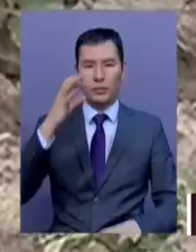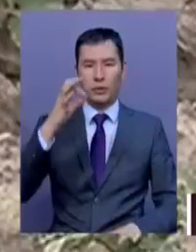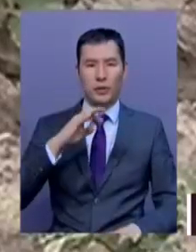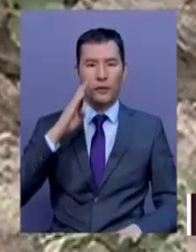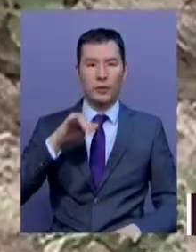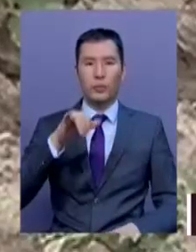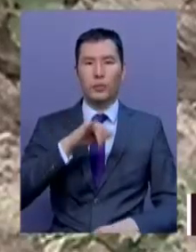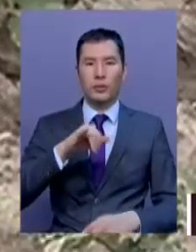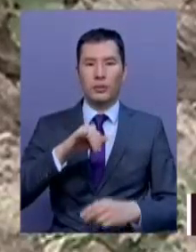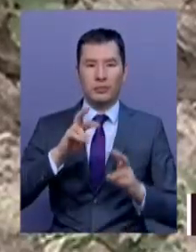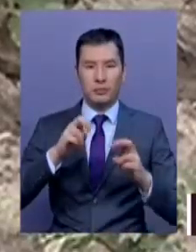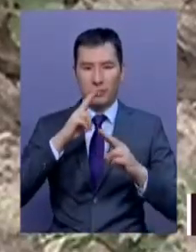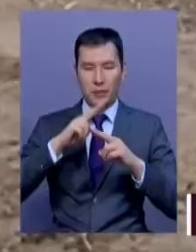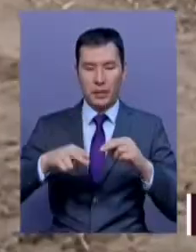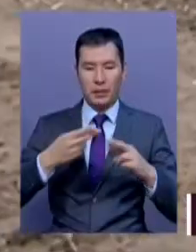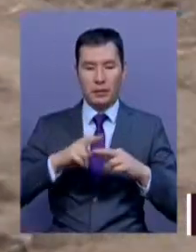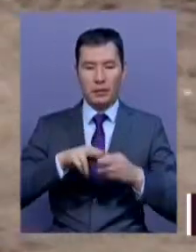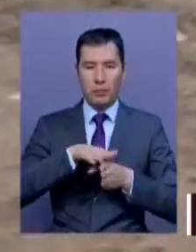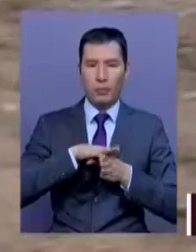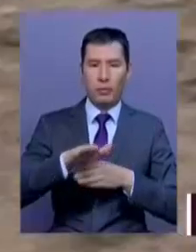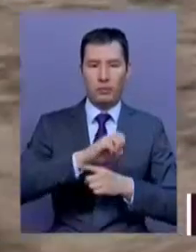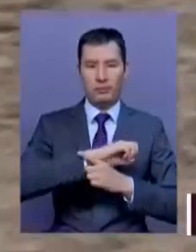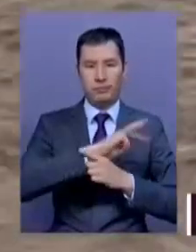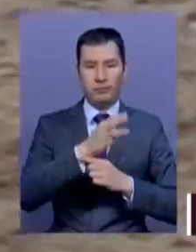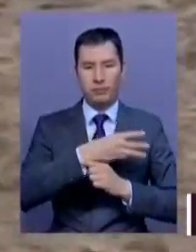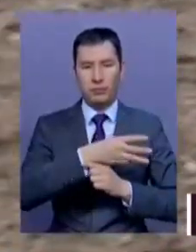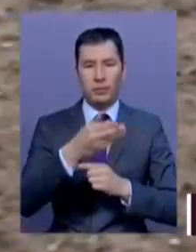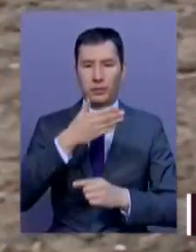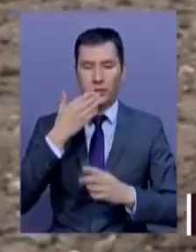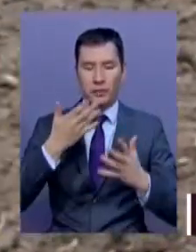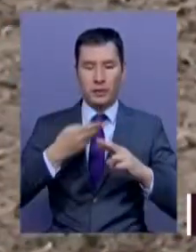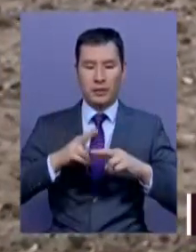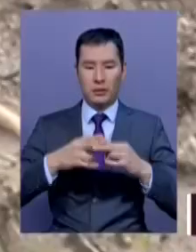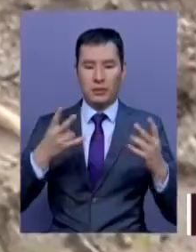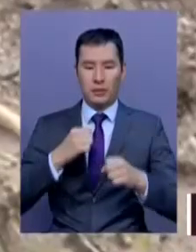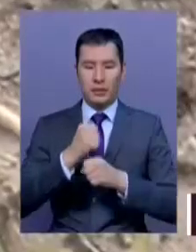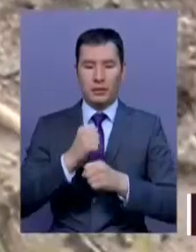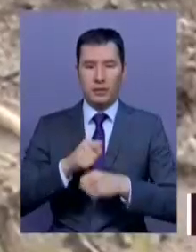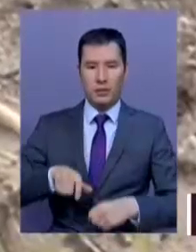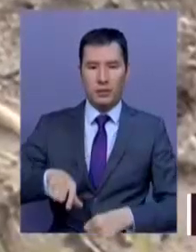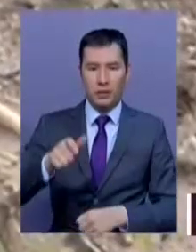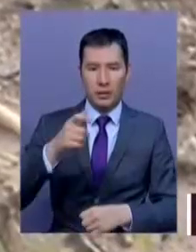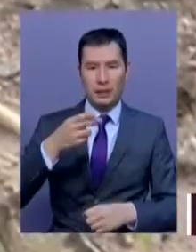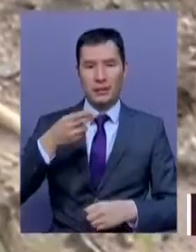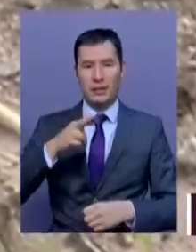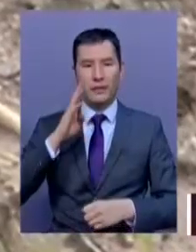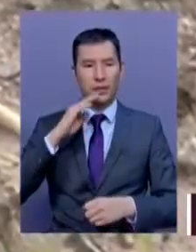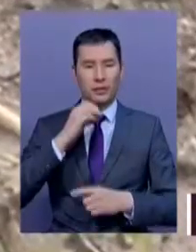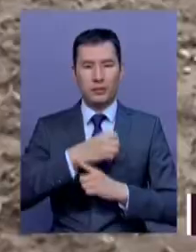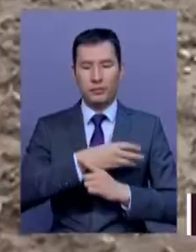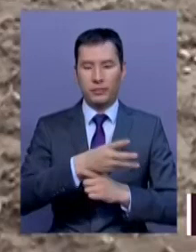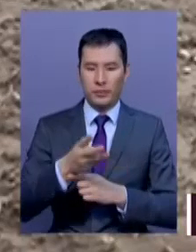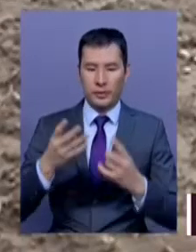су тапшылығының зардабын тартып отырған еліміз бұған жол бере алмайды деп атап көрсетті. Ол осы саланың нормативті құқықтық